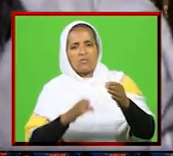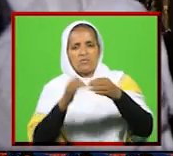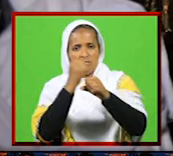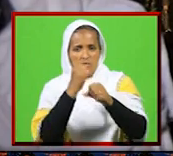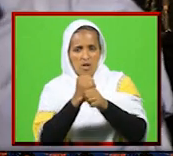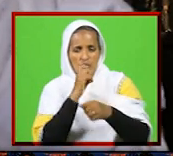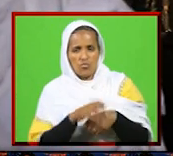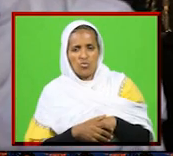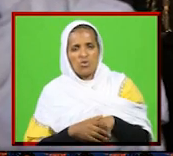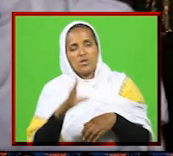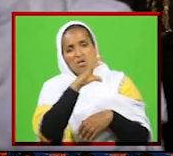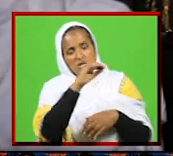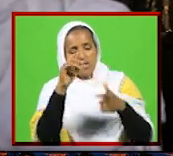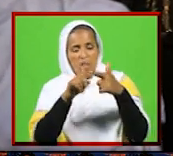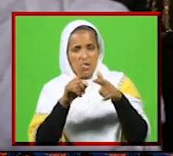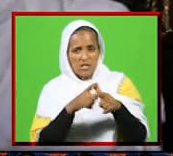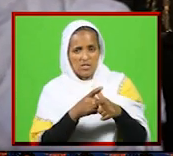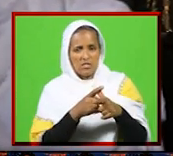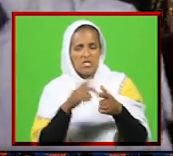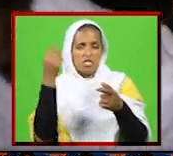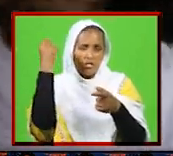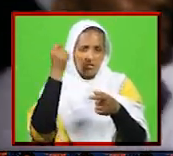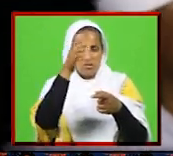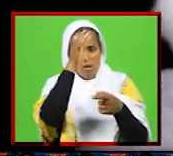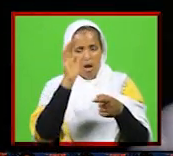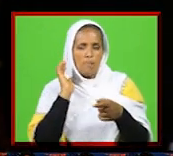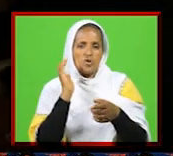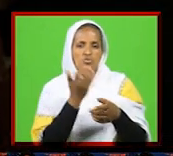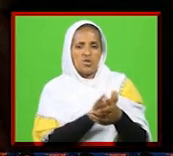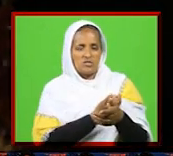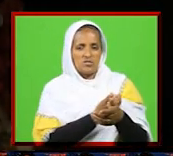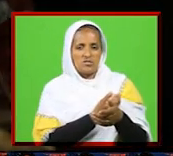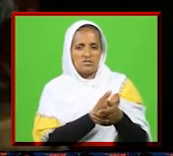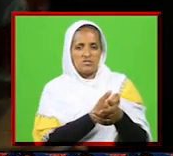ያለ። እና እንግዲህ የጥንት አባቶቻችን